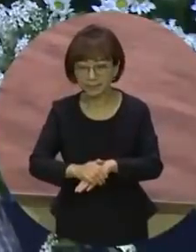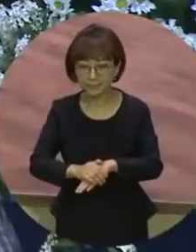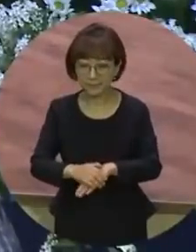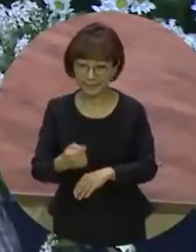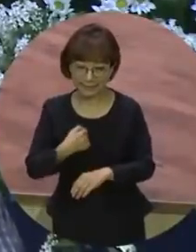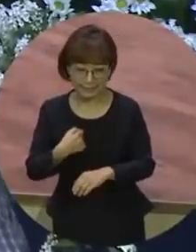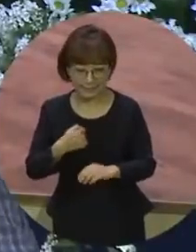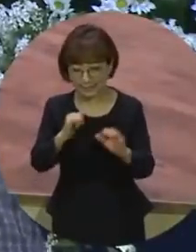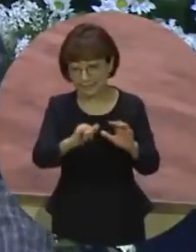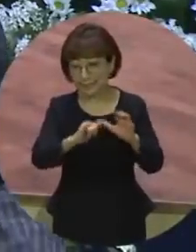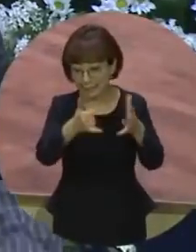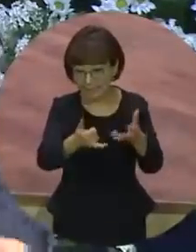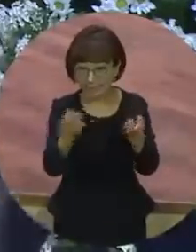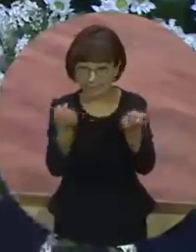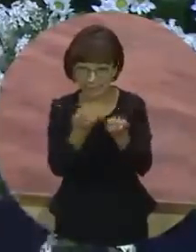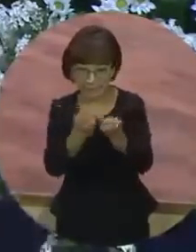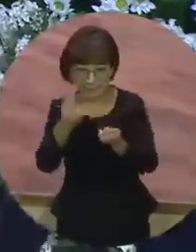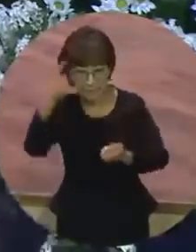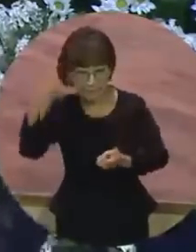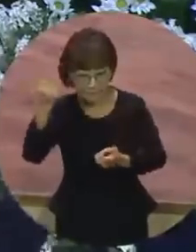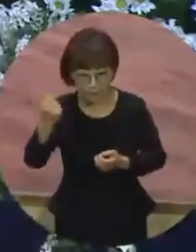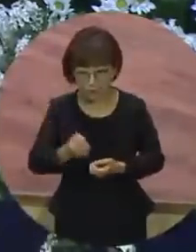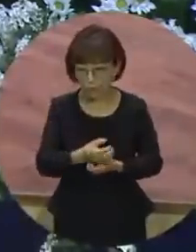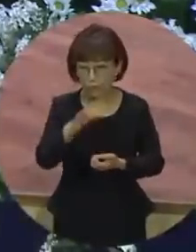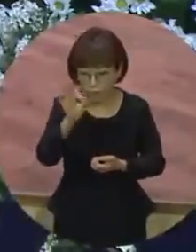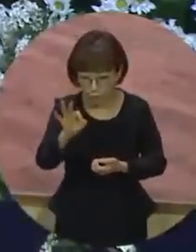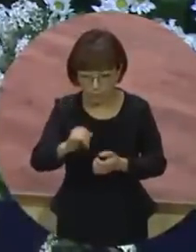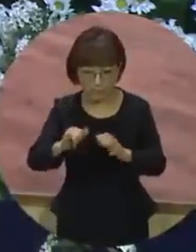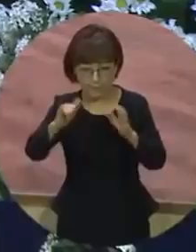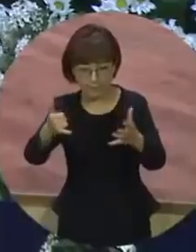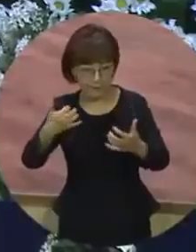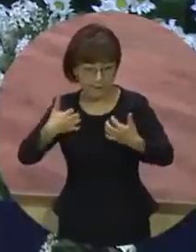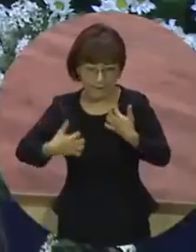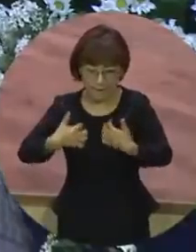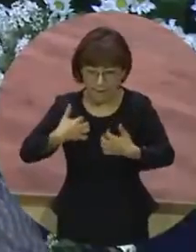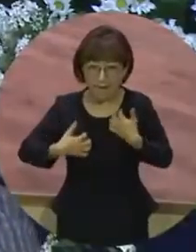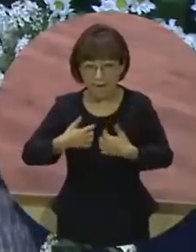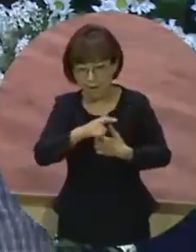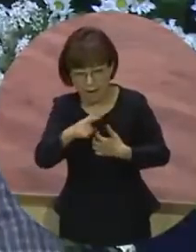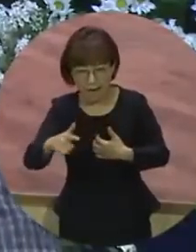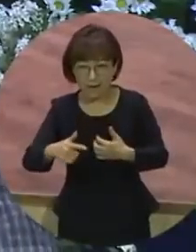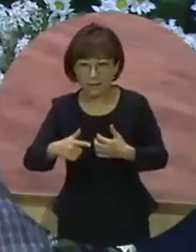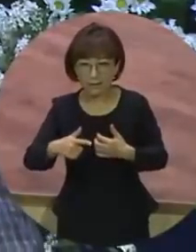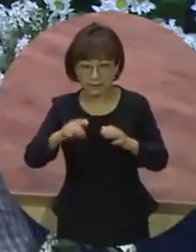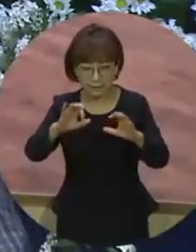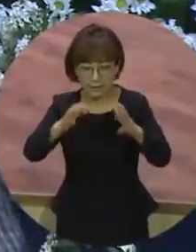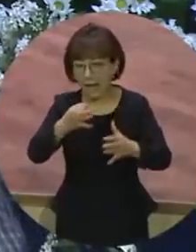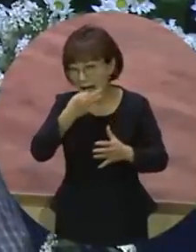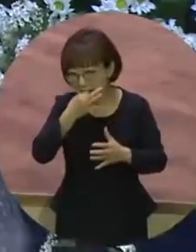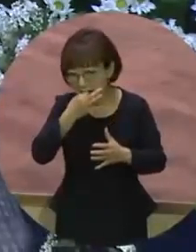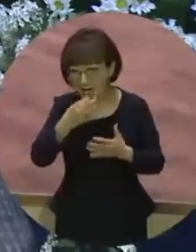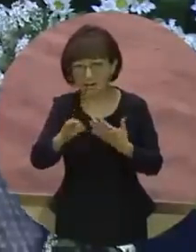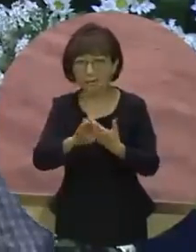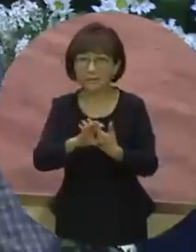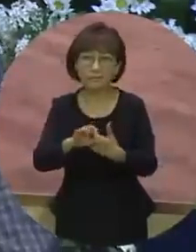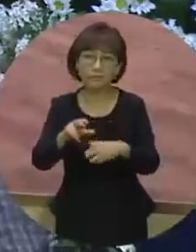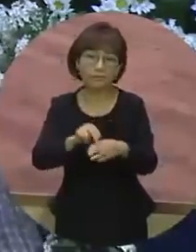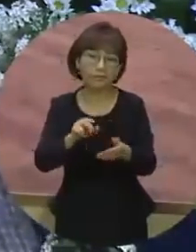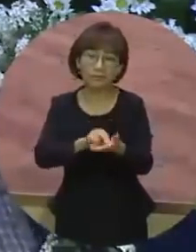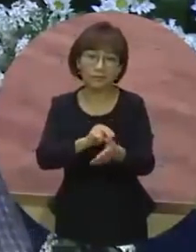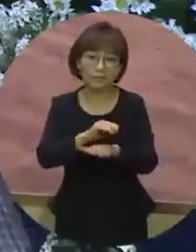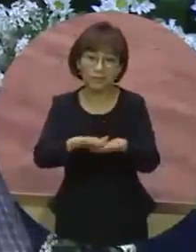살면서 세상 기준으로 그냥 오직 돈, 오직 세상 쾌락, 오직 세상 것. 우리는요